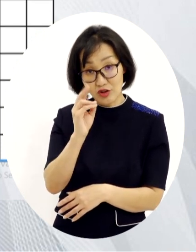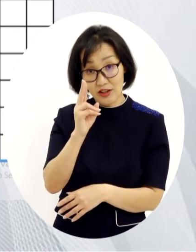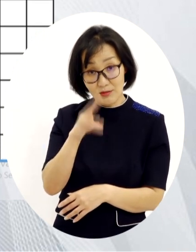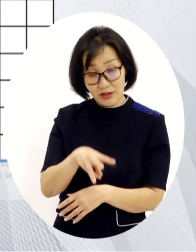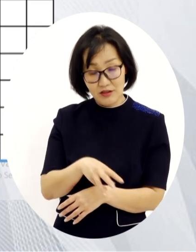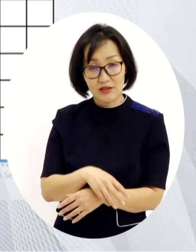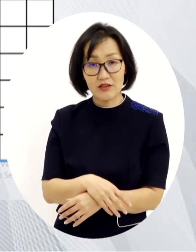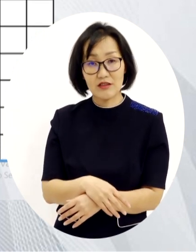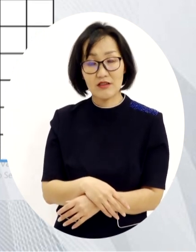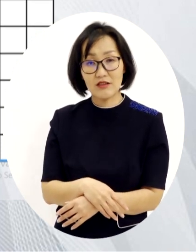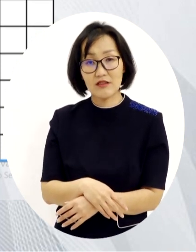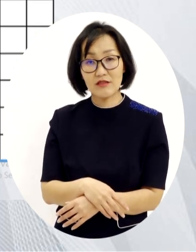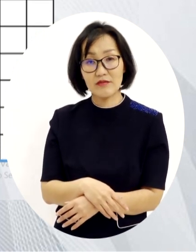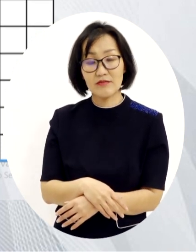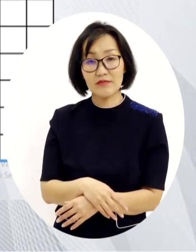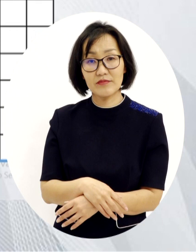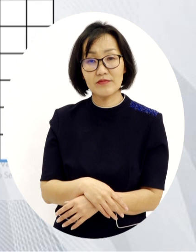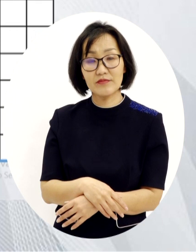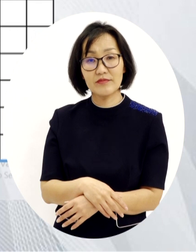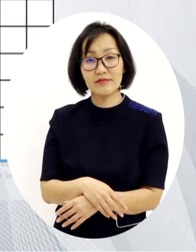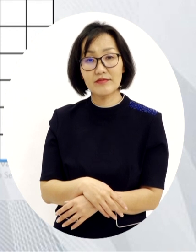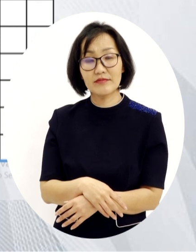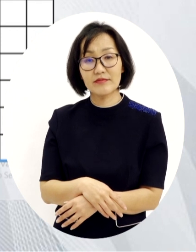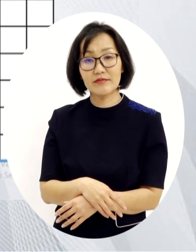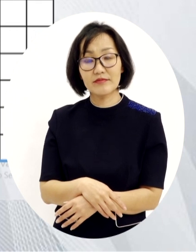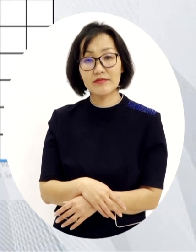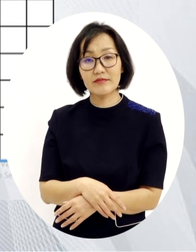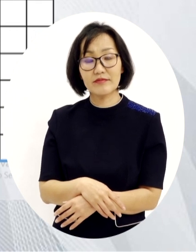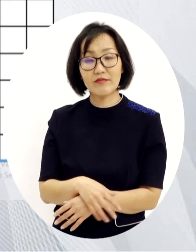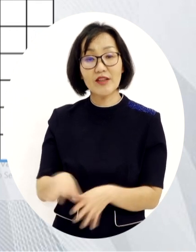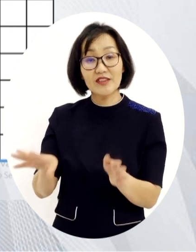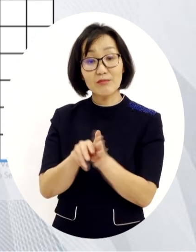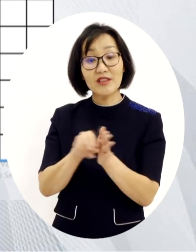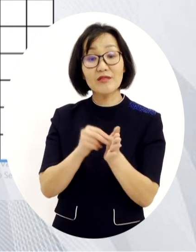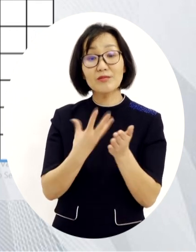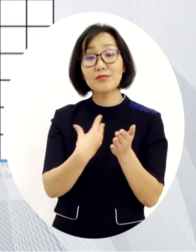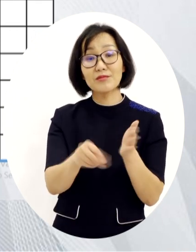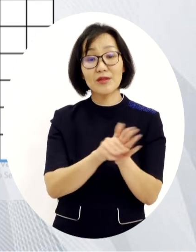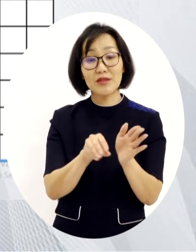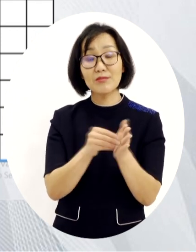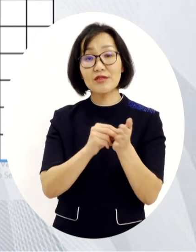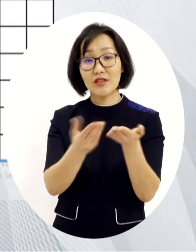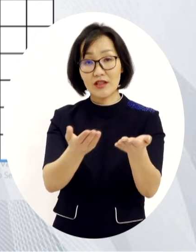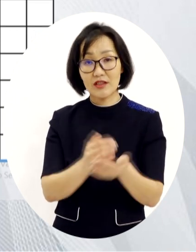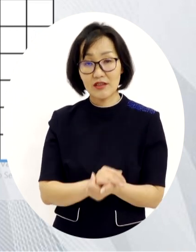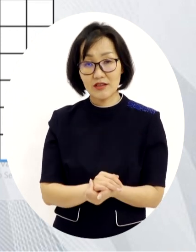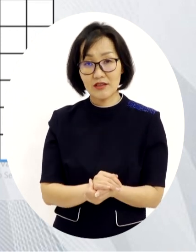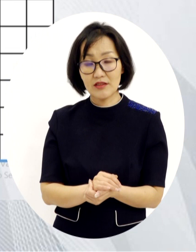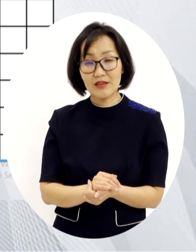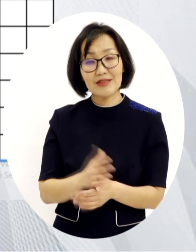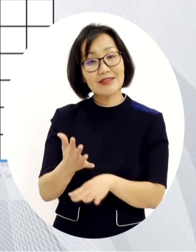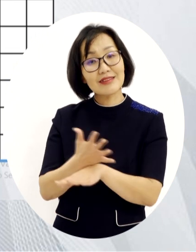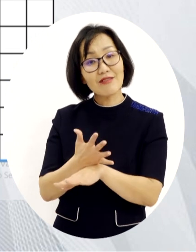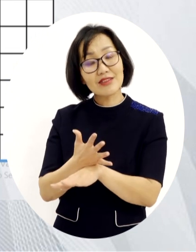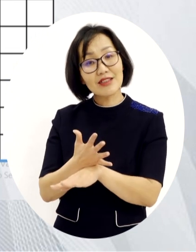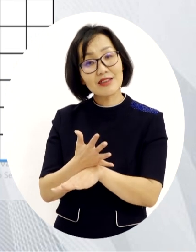40 км. За, бүгдээрээ тэмдэглээрэй. 5 цагт